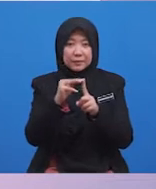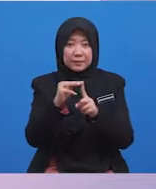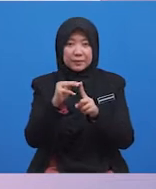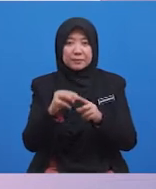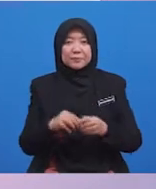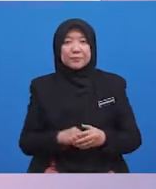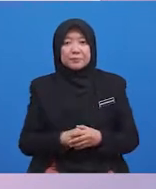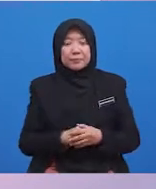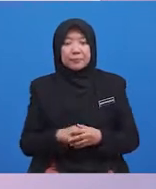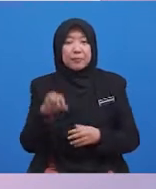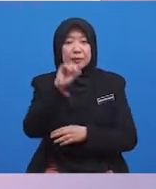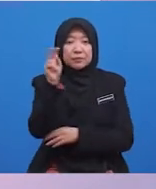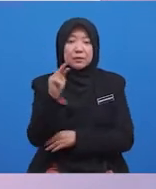markah.